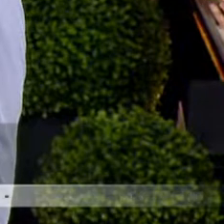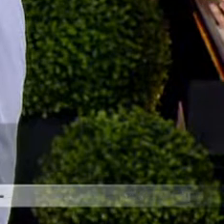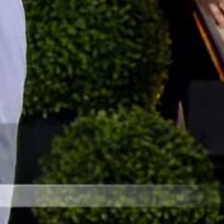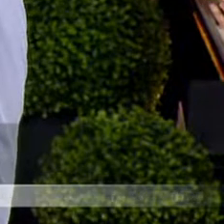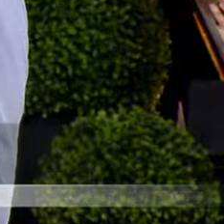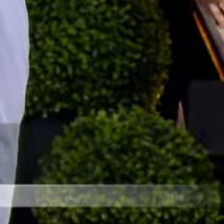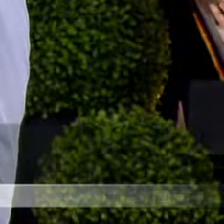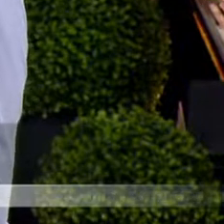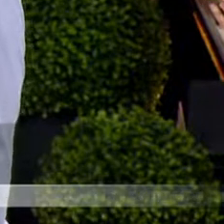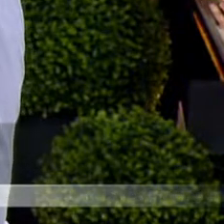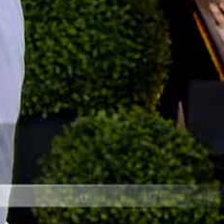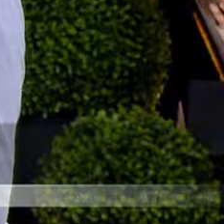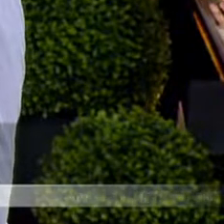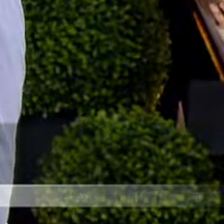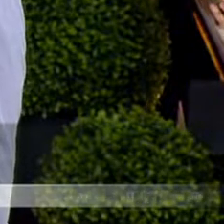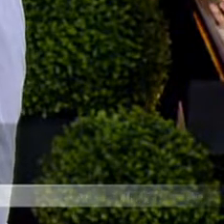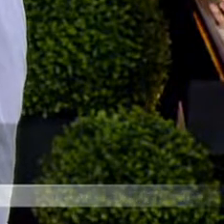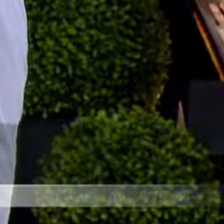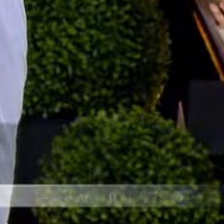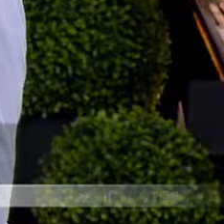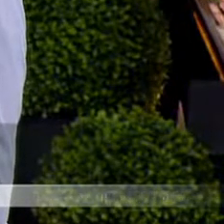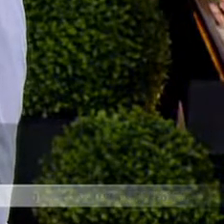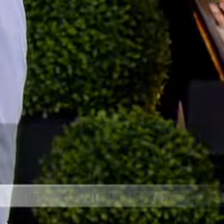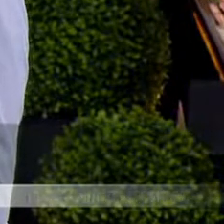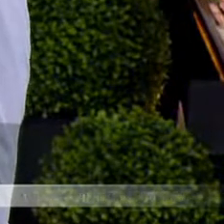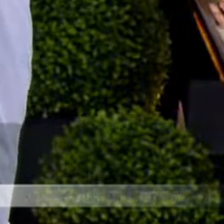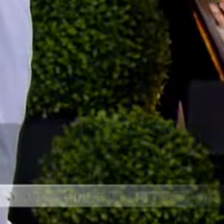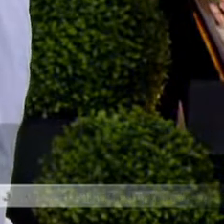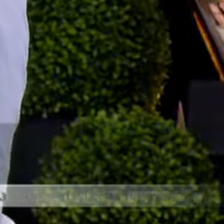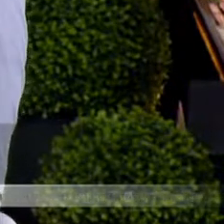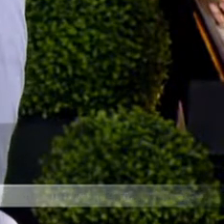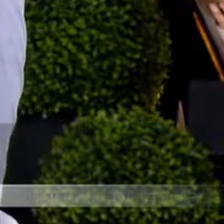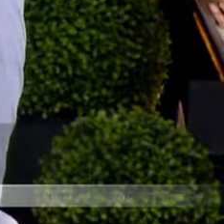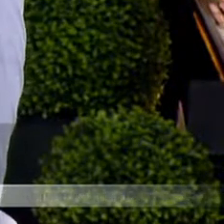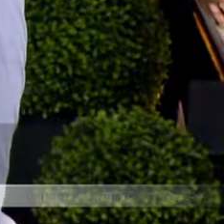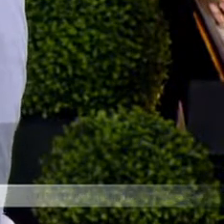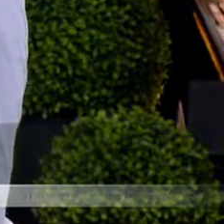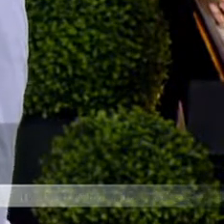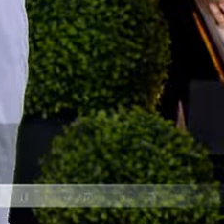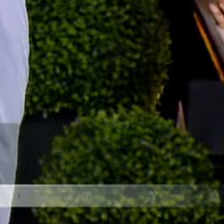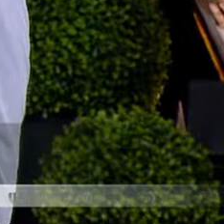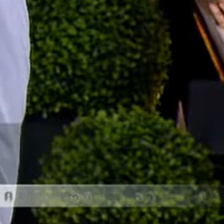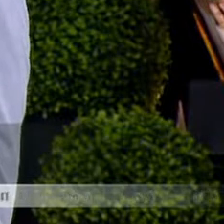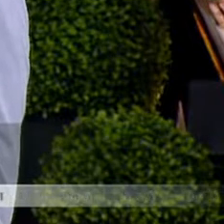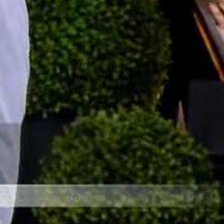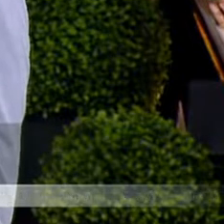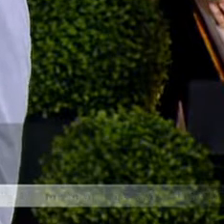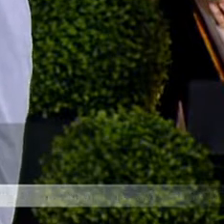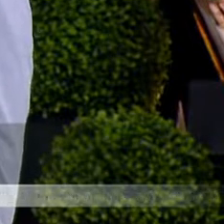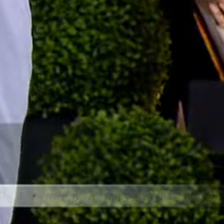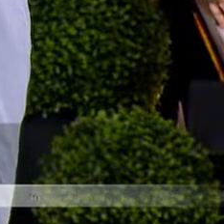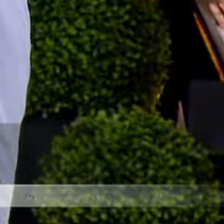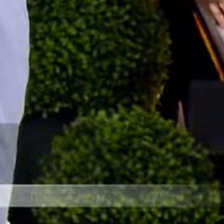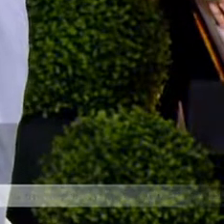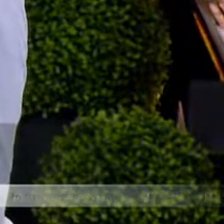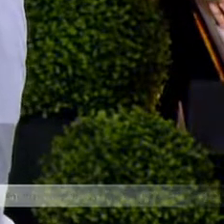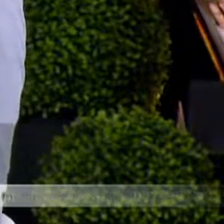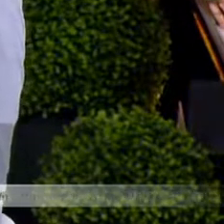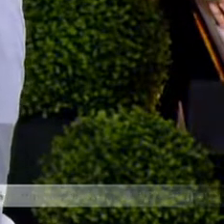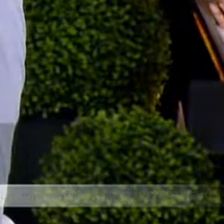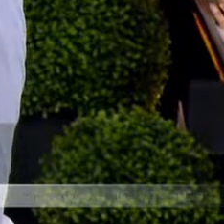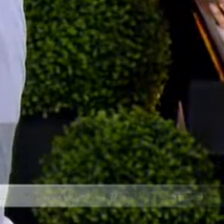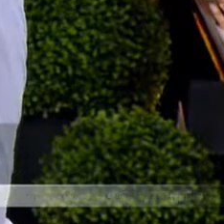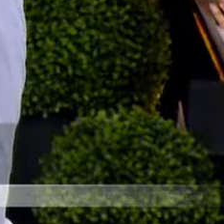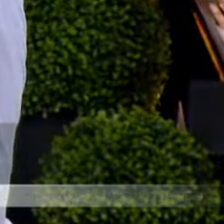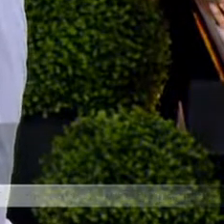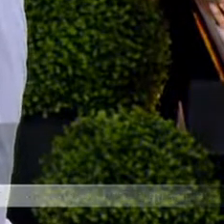გართულება დაემართოს. ამიტომ უნდა იცოდეს ყველამ, რომ ის წამალი, რომელიც ამ პაციენტს სახში აქვს, მისი გაკეთება უსაფრთხოა და მაქსიმალურად უნდა